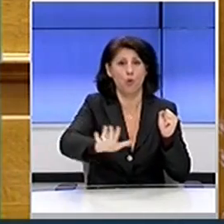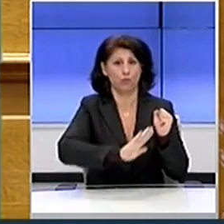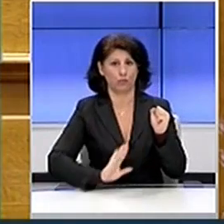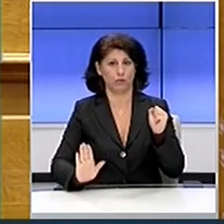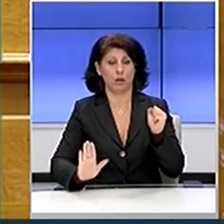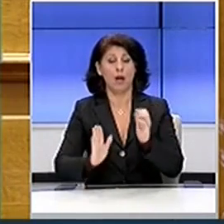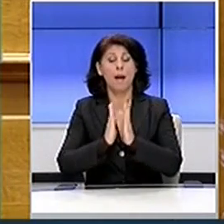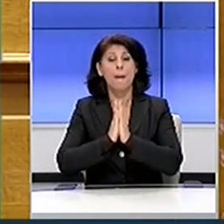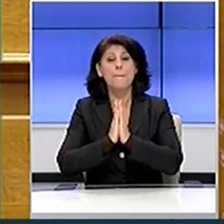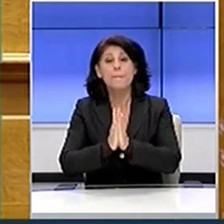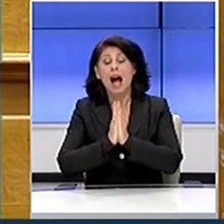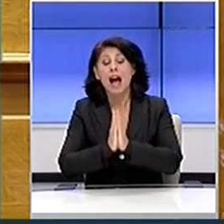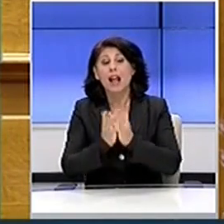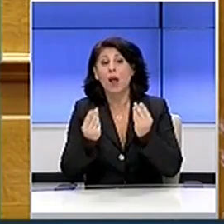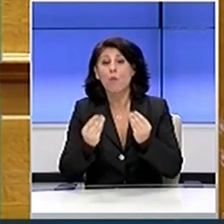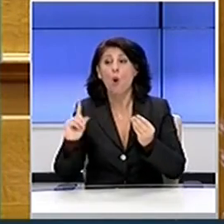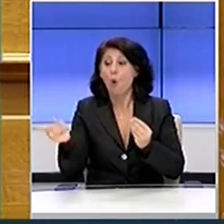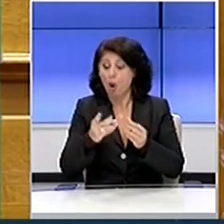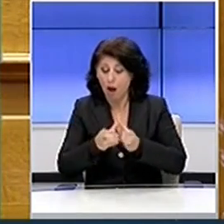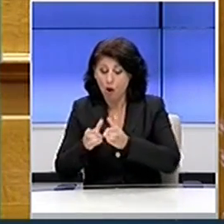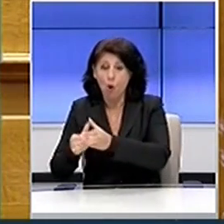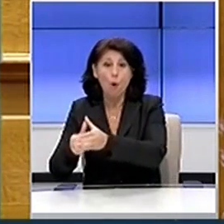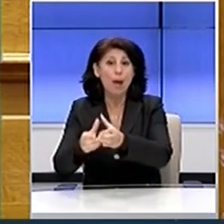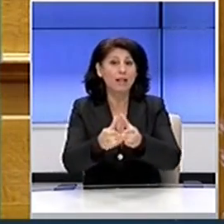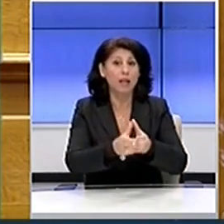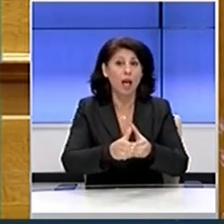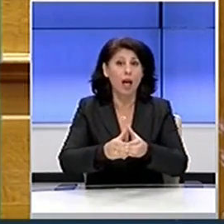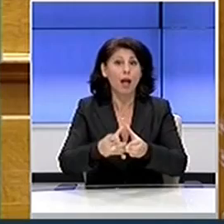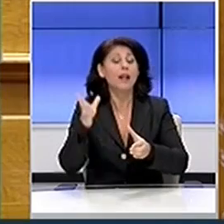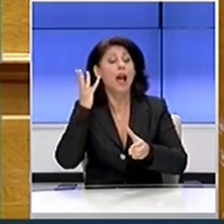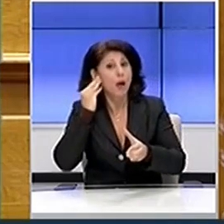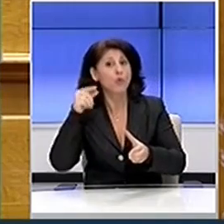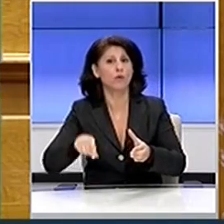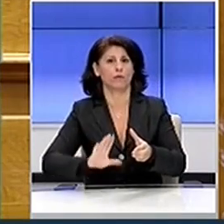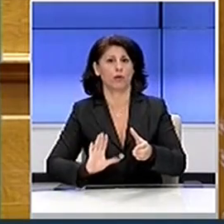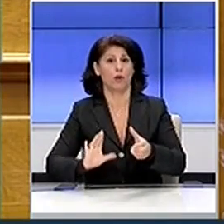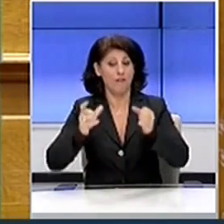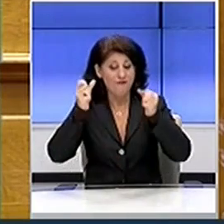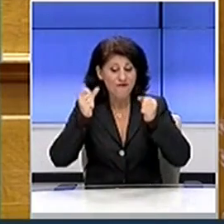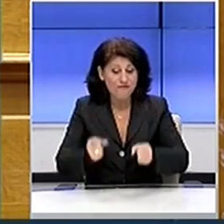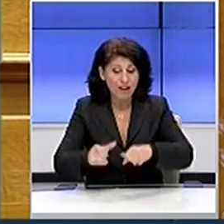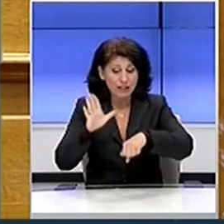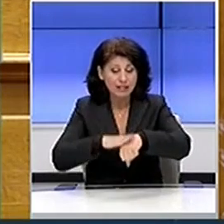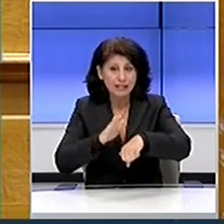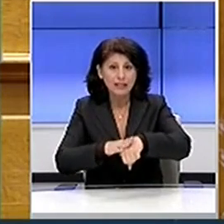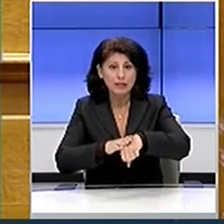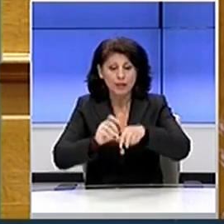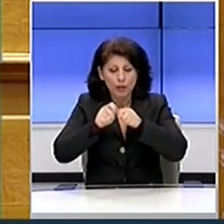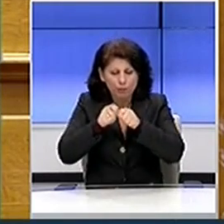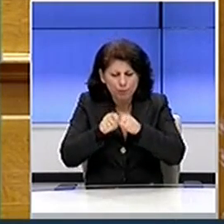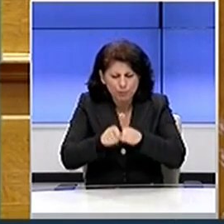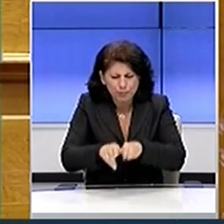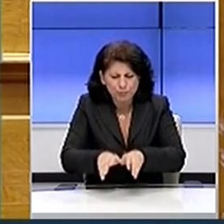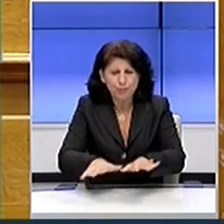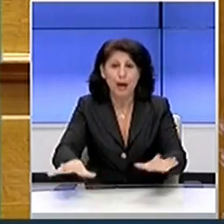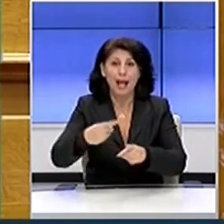πολύ, από όλα τα κόμματα, αυτό να το ακούσω σήμερα. Η βασική αιτία διασποράς του ιού στην Ελλάδα